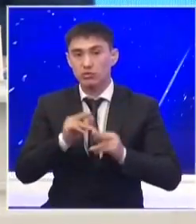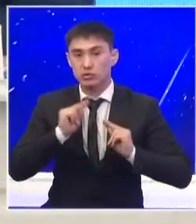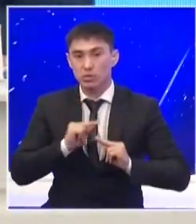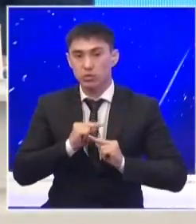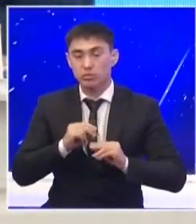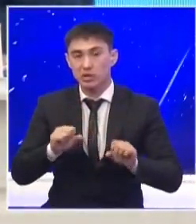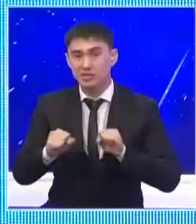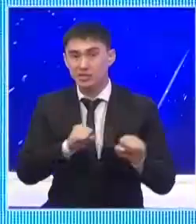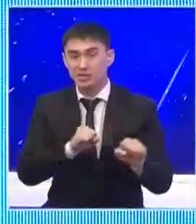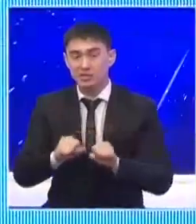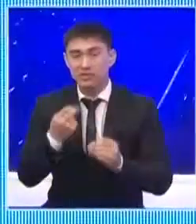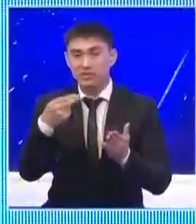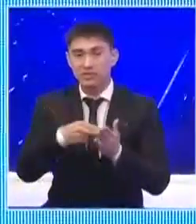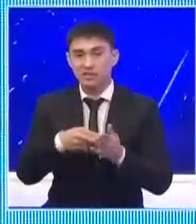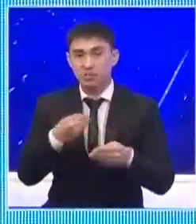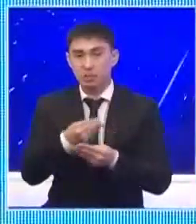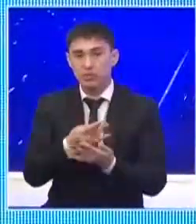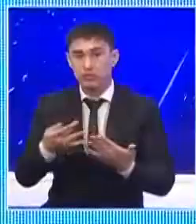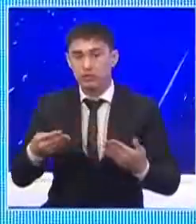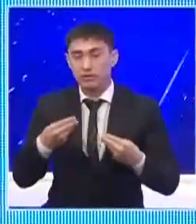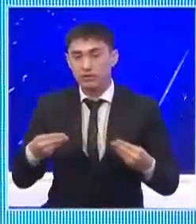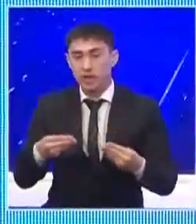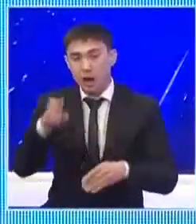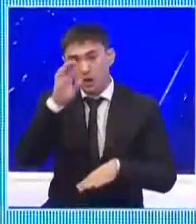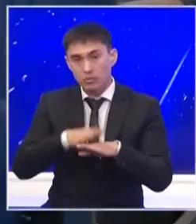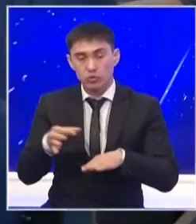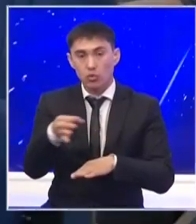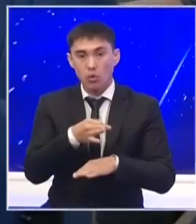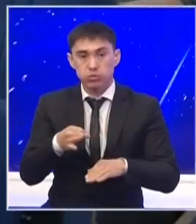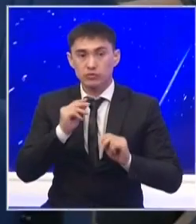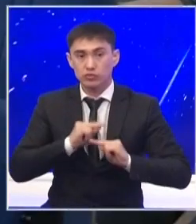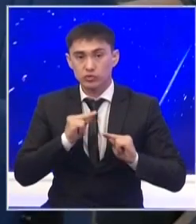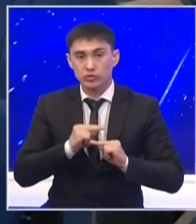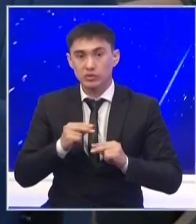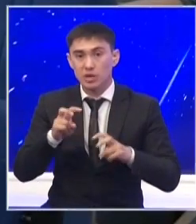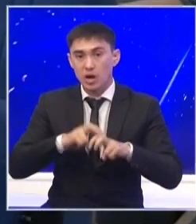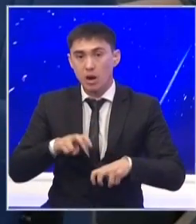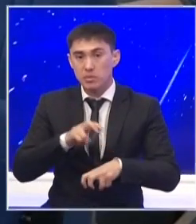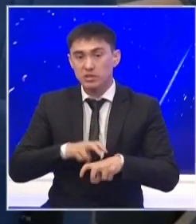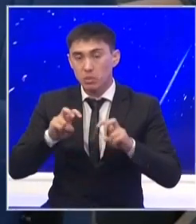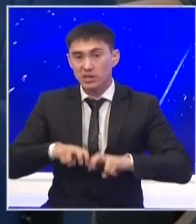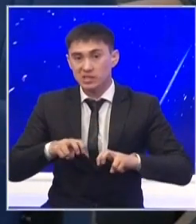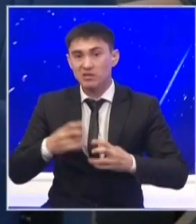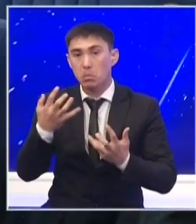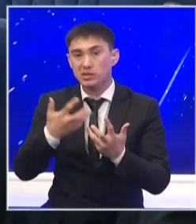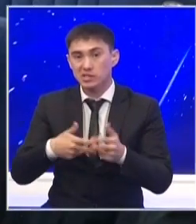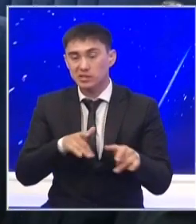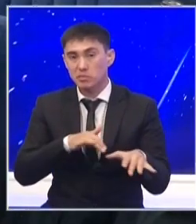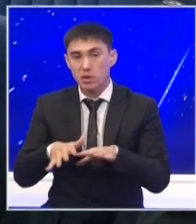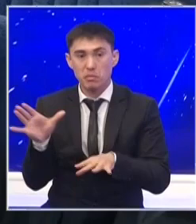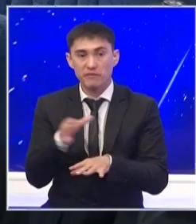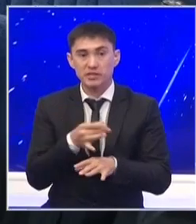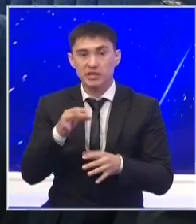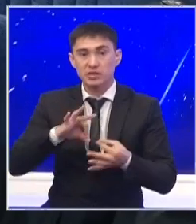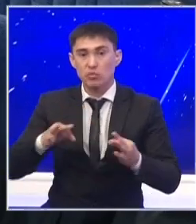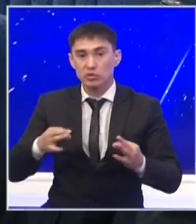по сдерживанию цен на продовольственный товар. При Акимате области функционирует комиссия по расследованию посреднических мер по всей